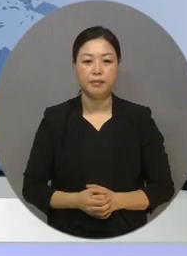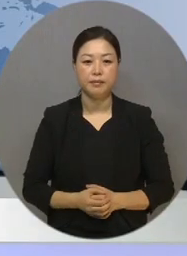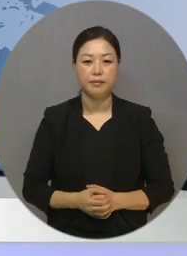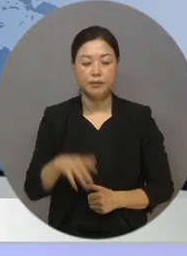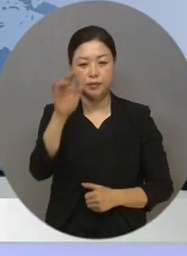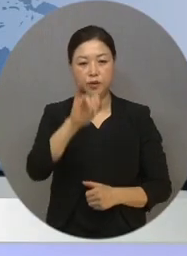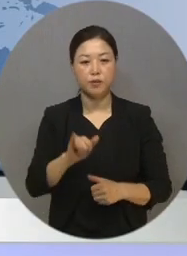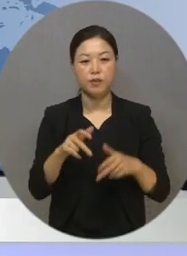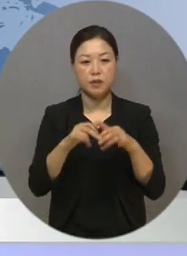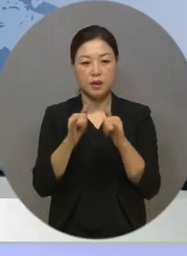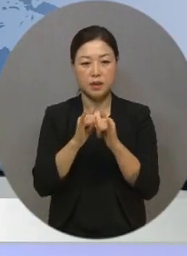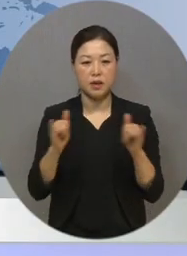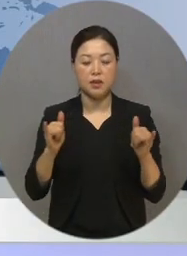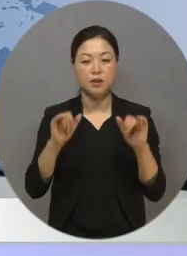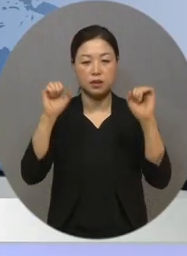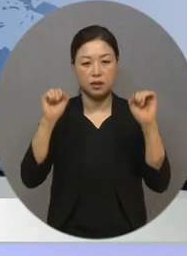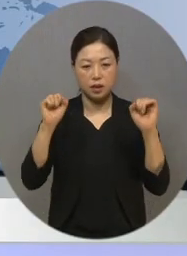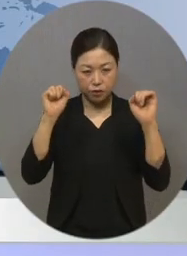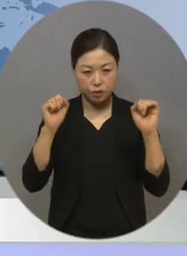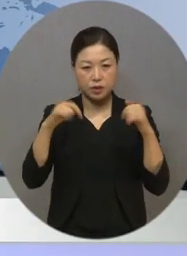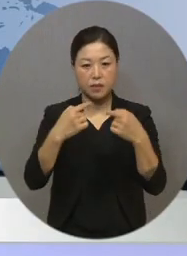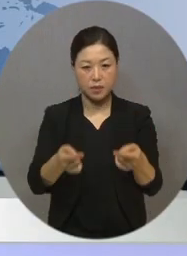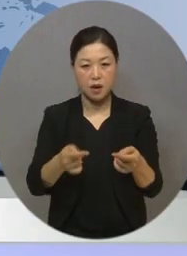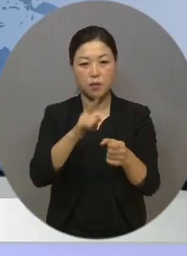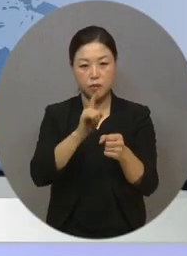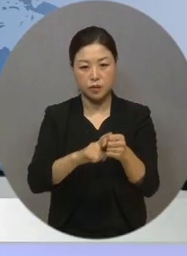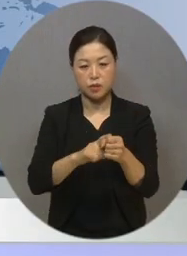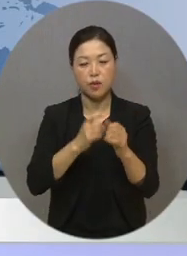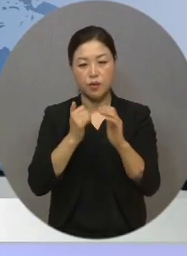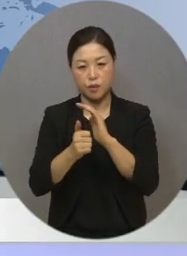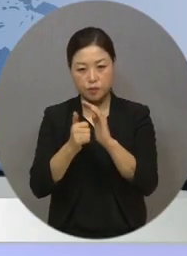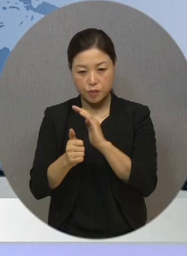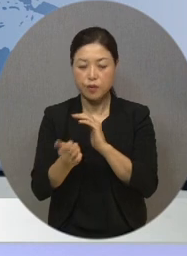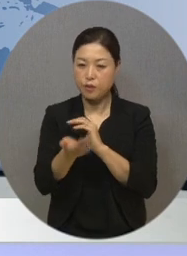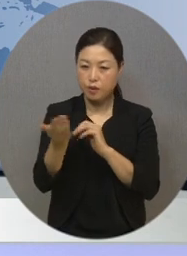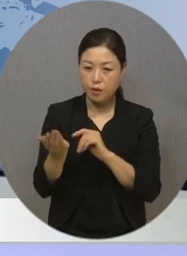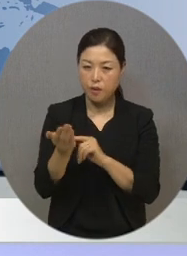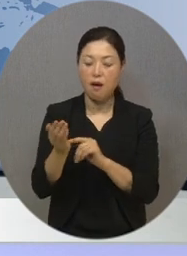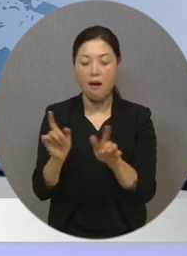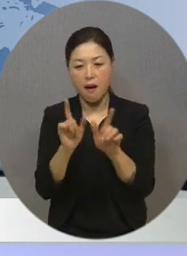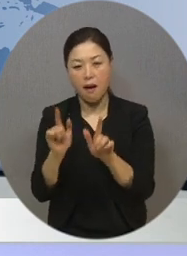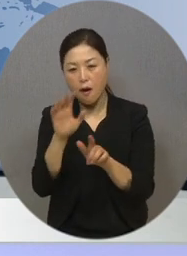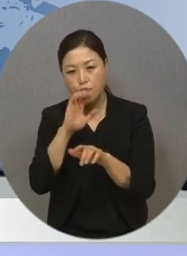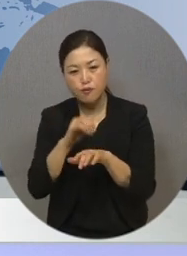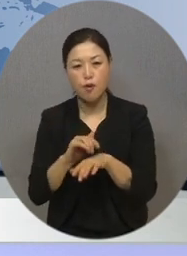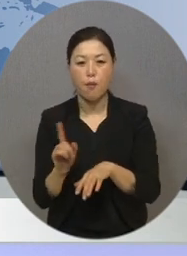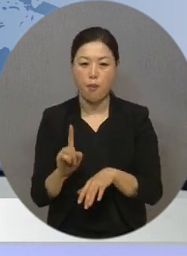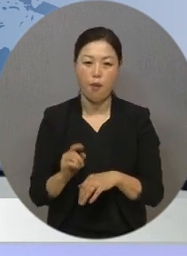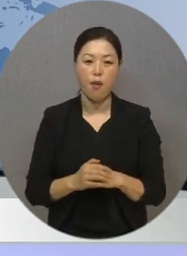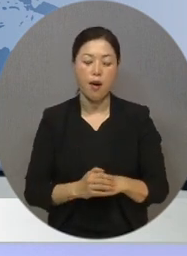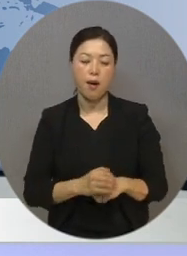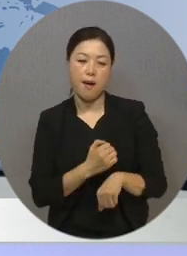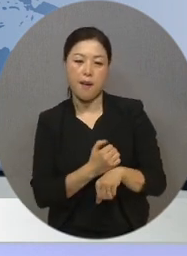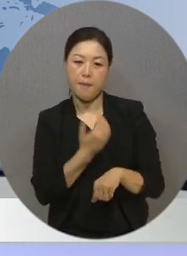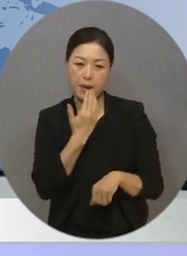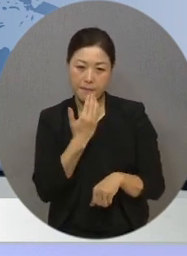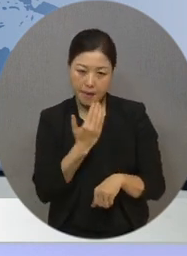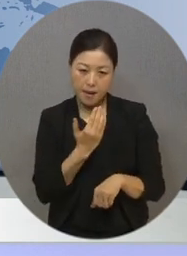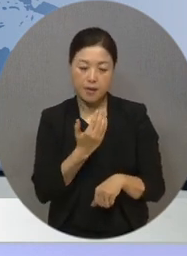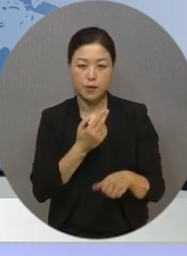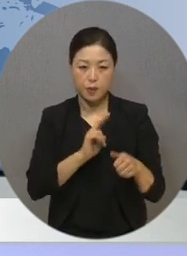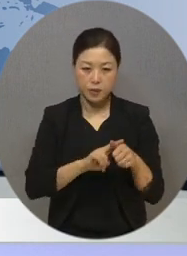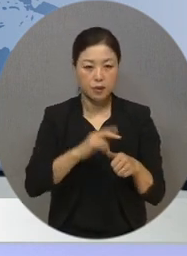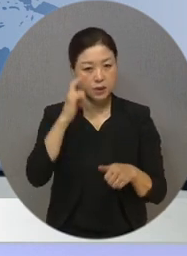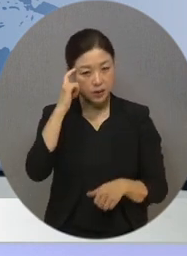전국 장애인 체전 참가를 위해 우리 선수들은 어떤 시간을 보내 왔을까요이 할 수 있다는 도전 정신과